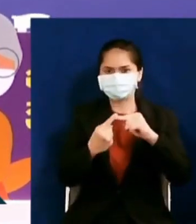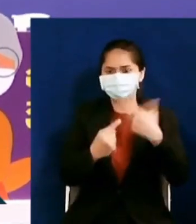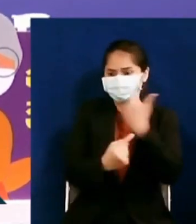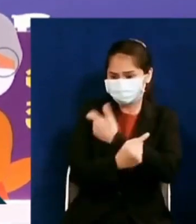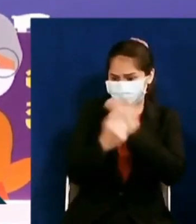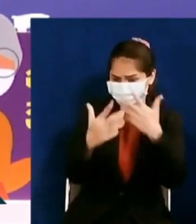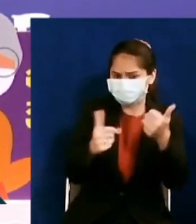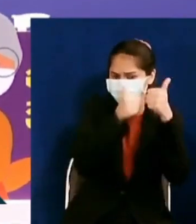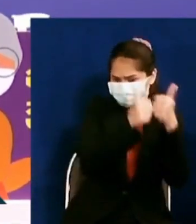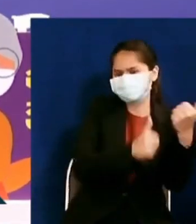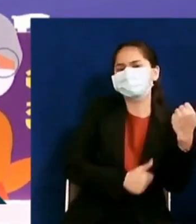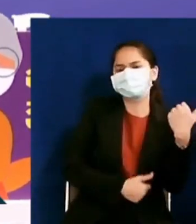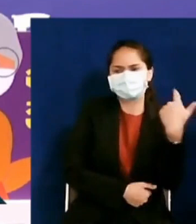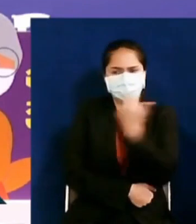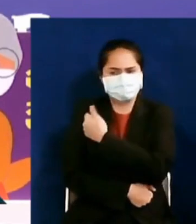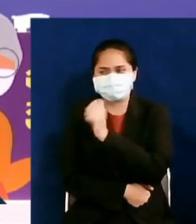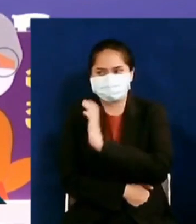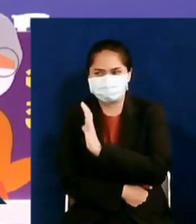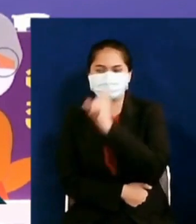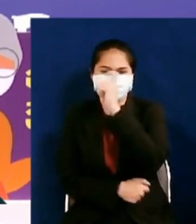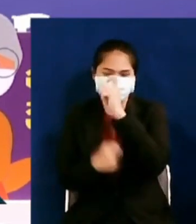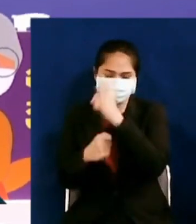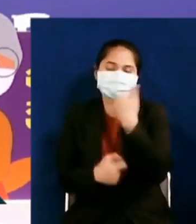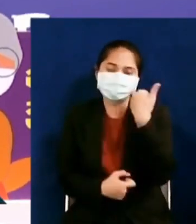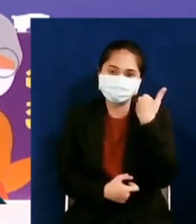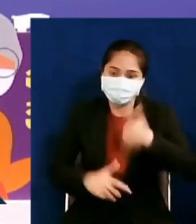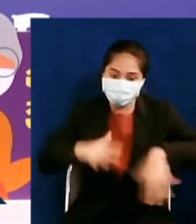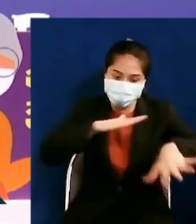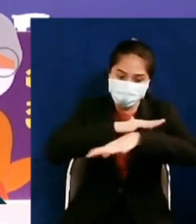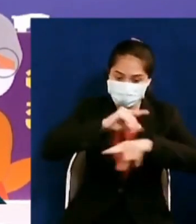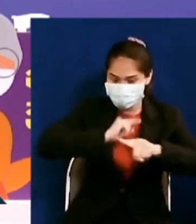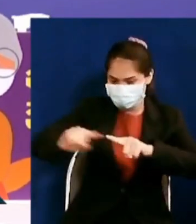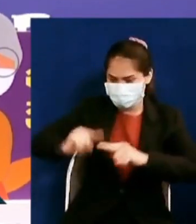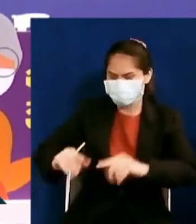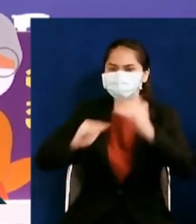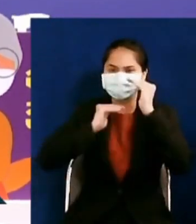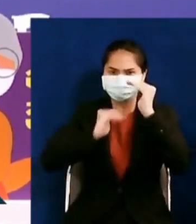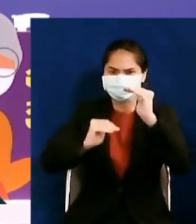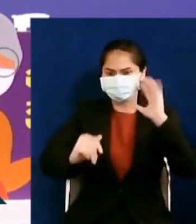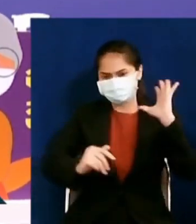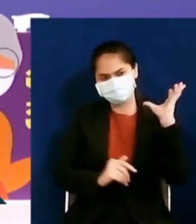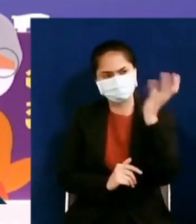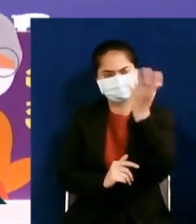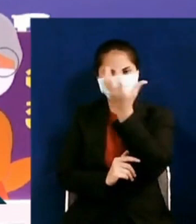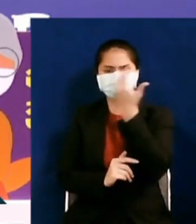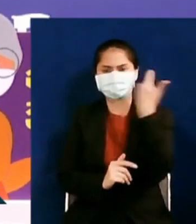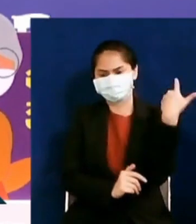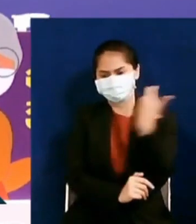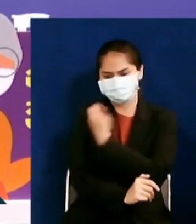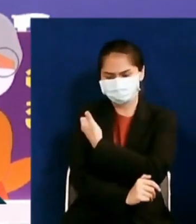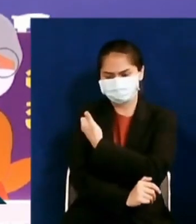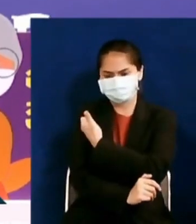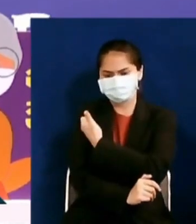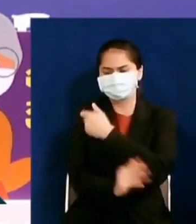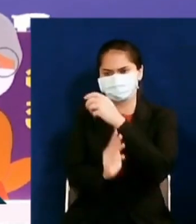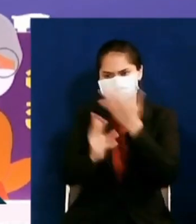นเองนะคะทั้งนี้ระบบเฝ้าระวังของไทยกรมวิทยาศาสตร์ร่วมกับเครือข่ายเนี่ยตรวจรหัสพันธุกรรมทั้งตรวจเบื้องต้นตรวจเป็นส่ว